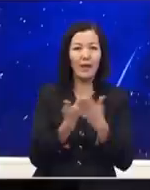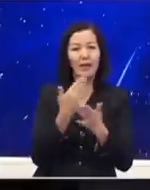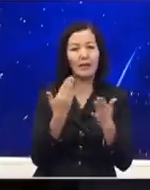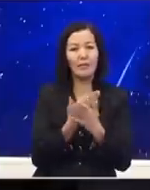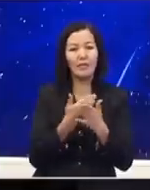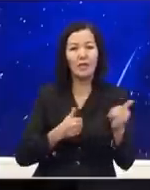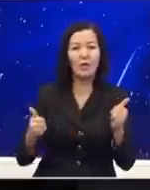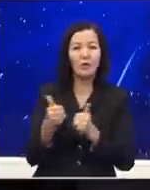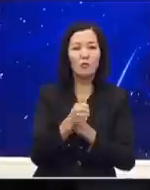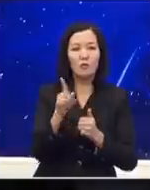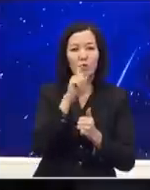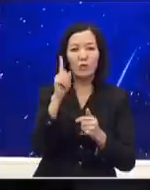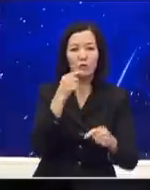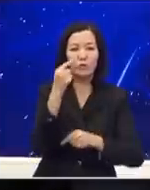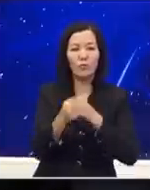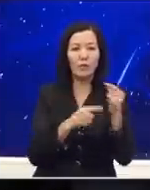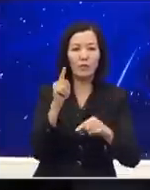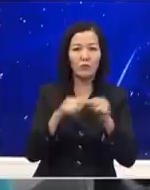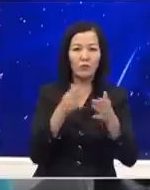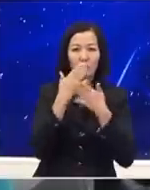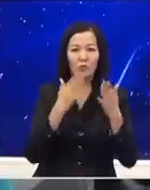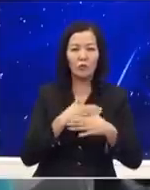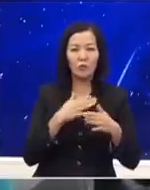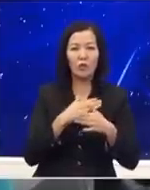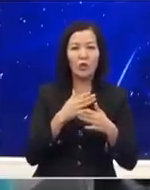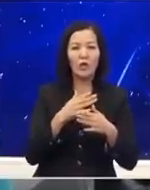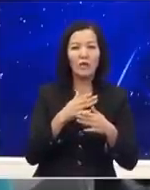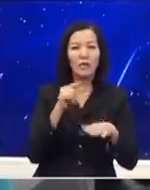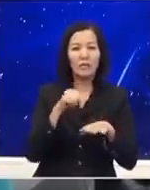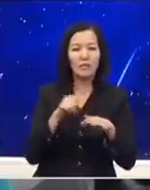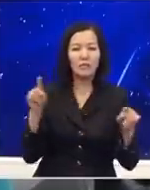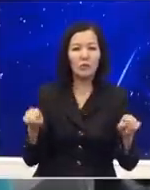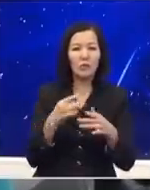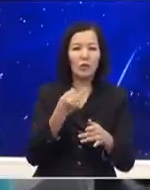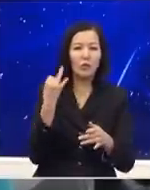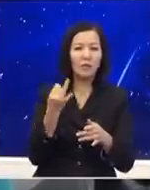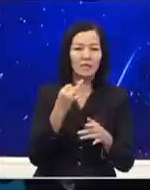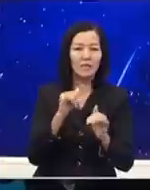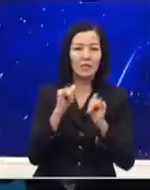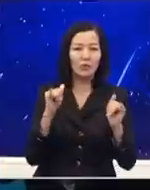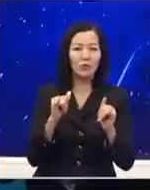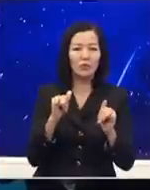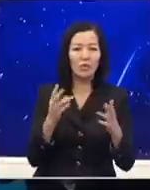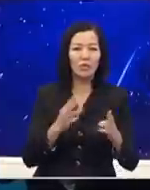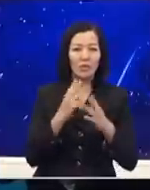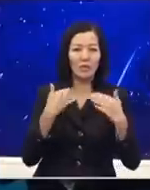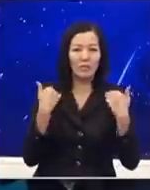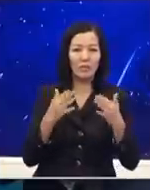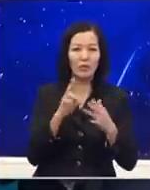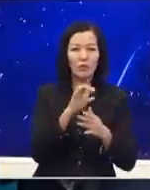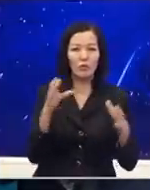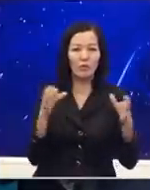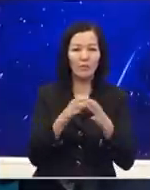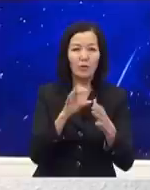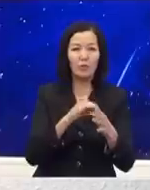Заманның көшбасшылары жас ұрпақтың бойына отансүйгіштік қасиет пен ұлтжандылық сезімді ояту мақсатында жігер берді. Шараған Ротан партиясы облыстық